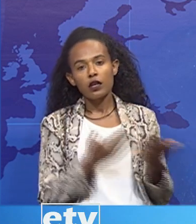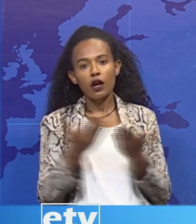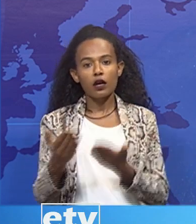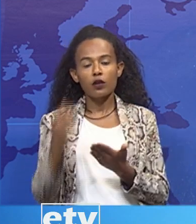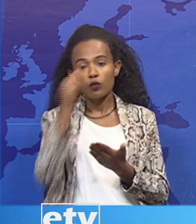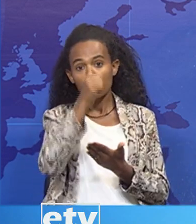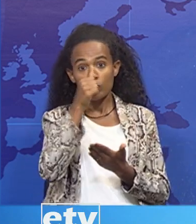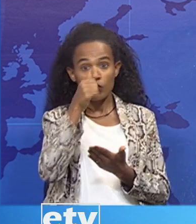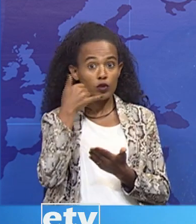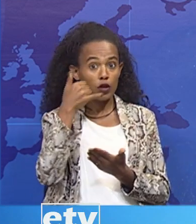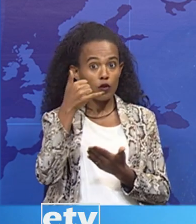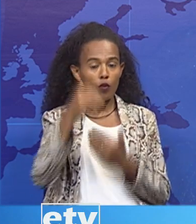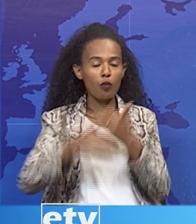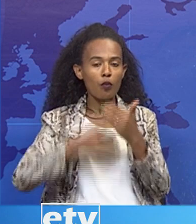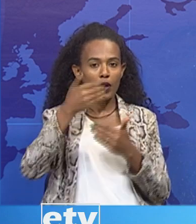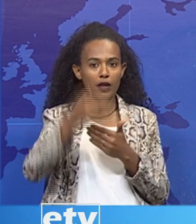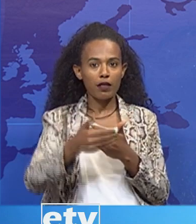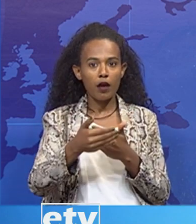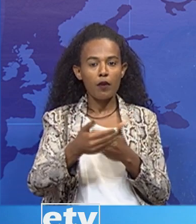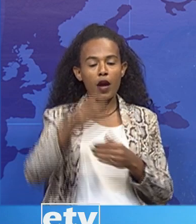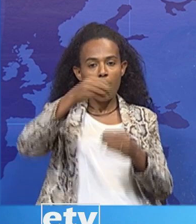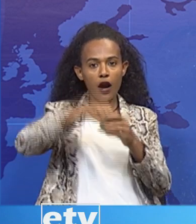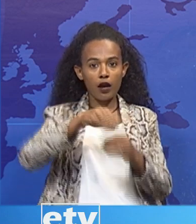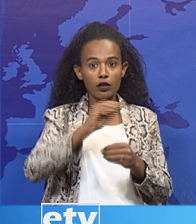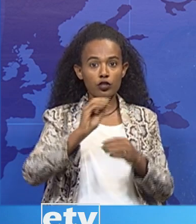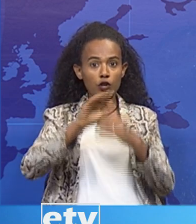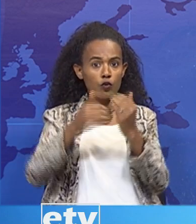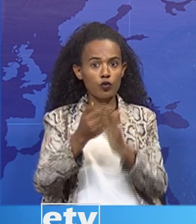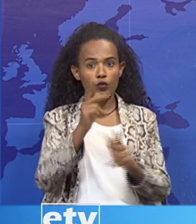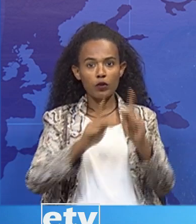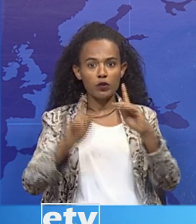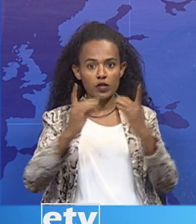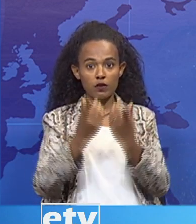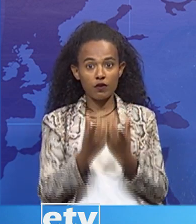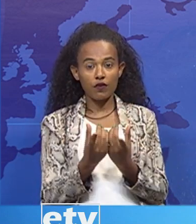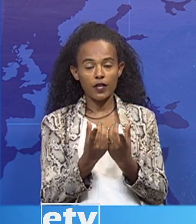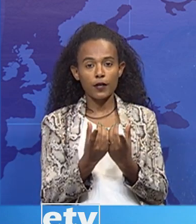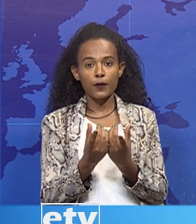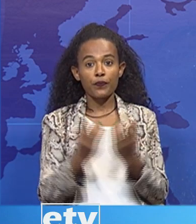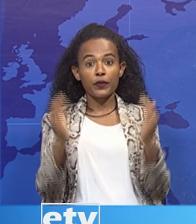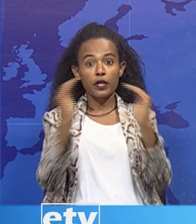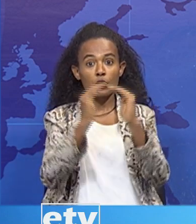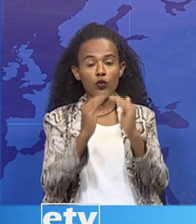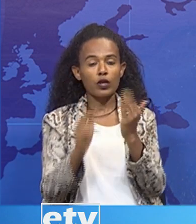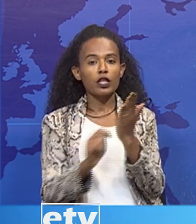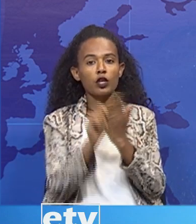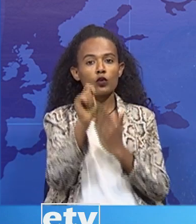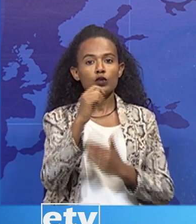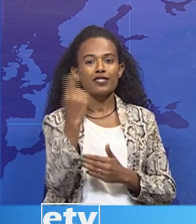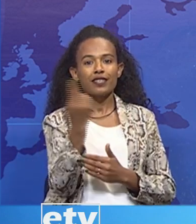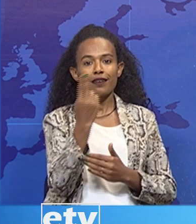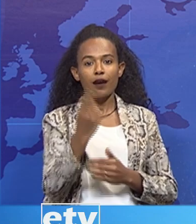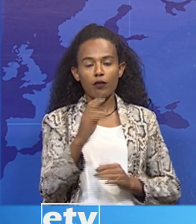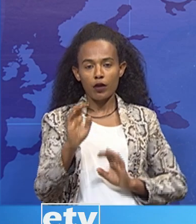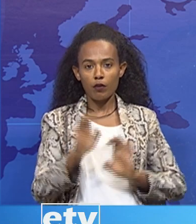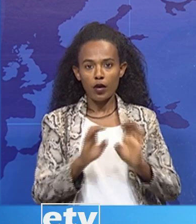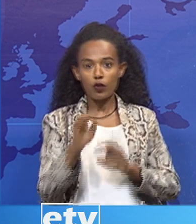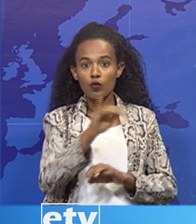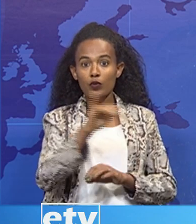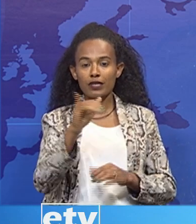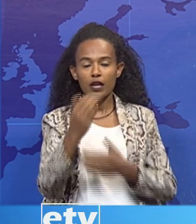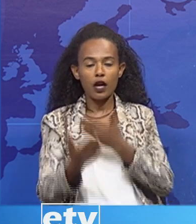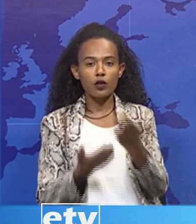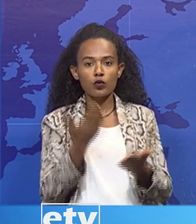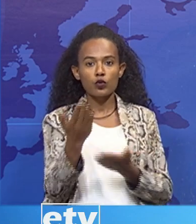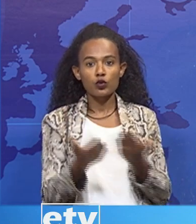ኢትዮ ቴሌኮም በቀጣይም አካታችንና ሁሉንም የህብረተሰባችን ክፍሎች እኩል የቴክኖሎጂ ተጠቃሚ የሚያደርጉ መሰል